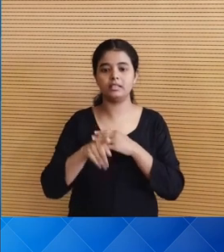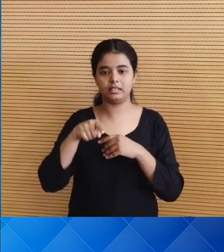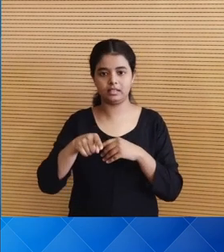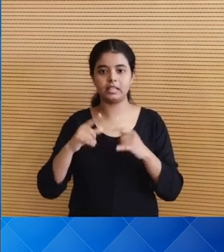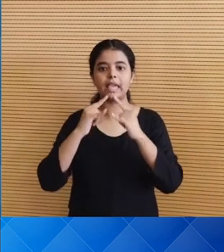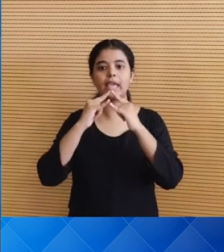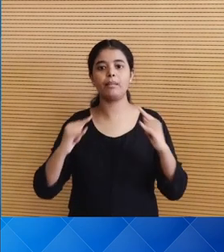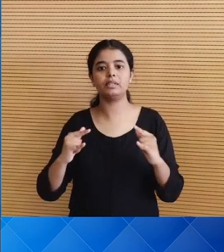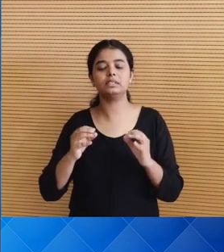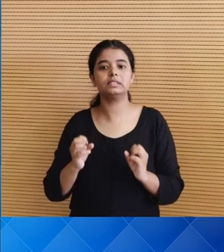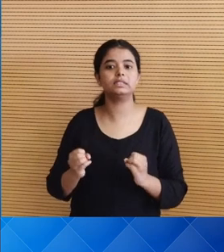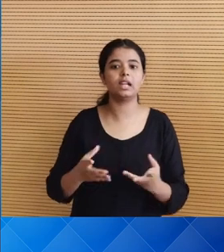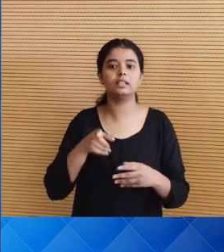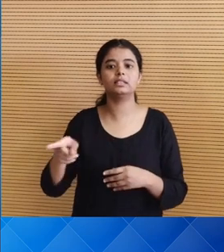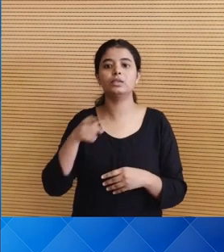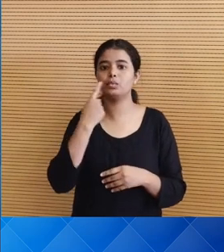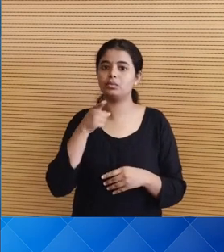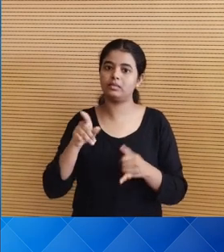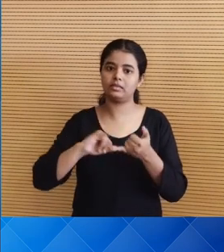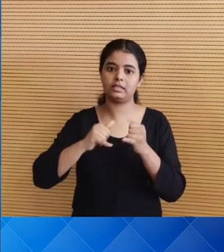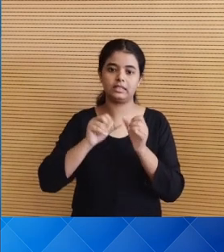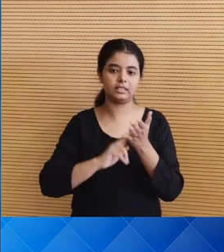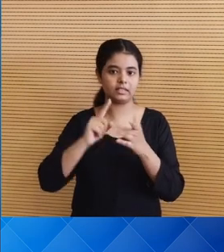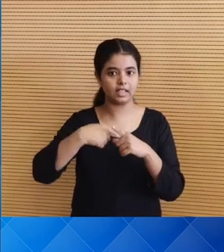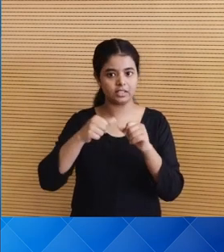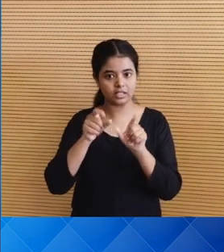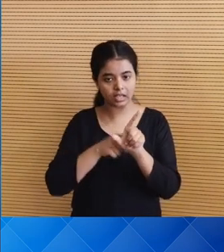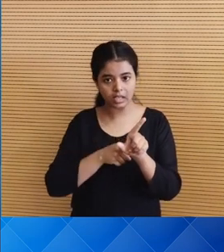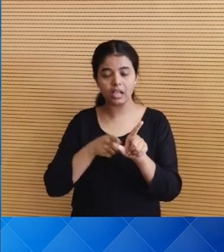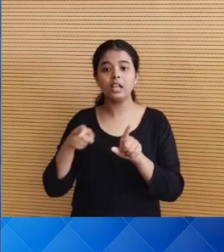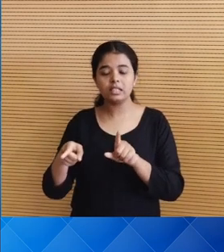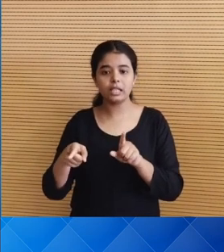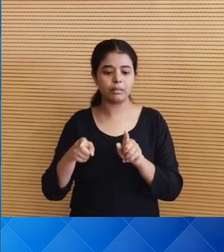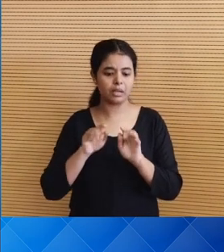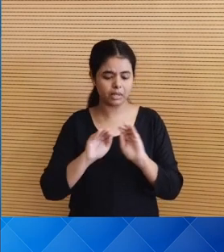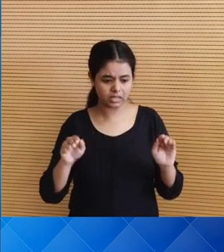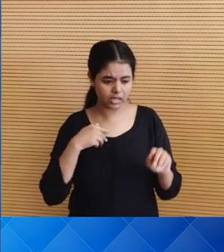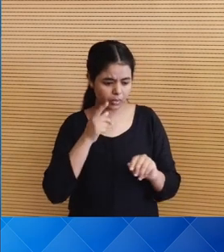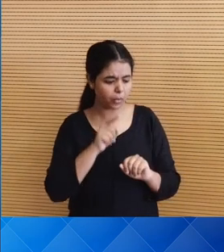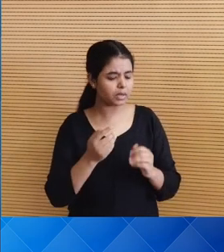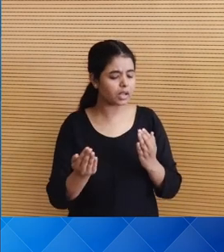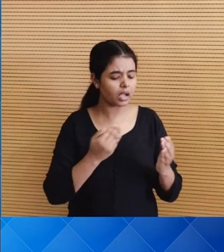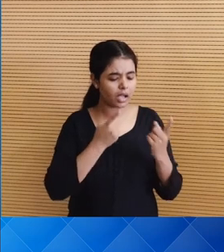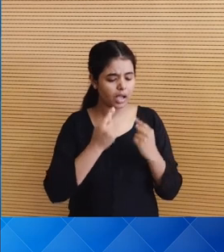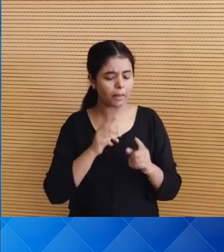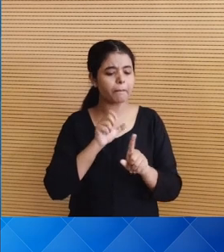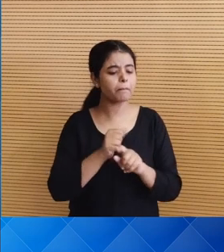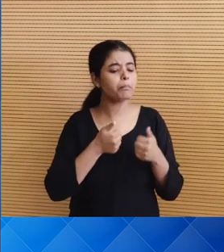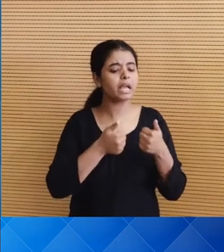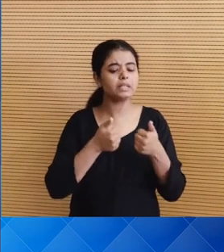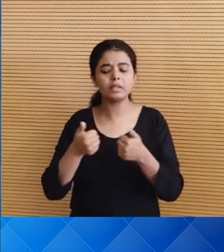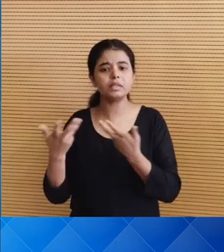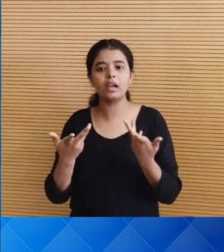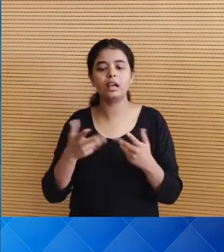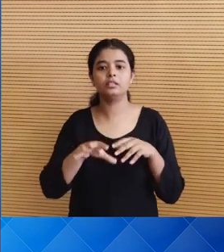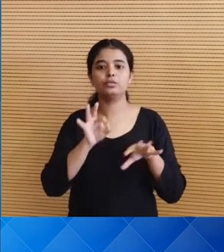फॉर आइडेंटिफिकेशन इन्होंने चलाया था जिसमें लाखों बच्चे आइडेंटिफाई होकर मेन स्ट्रीम हुए हैं. तो इस बैकग्राउंड से आ रहे हैं. वेलकम